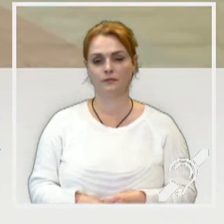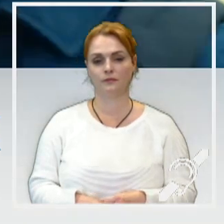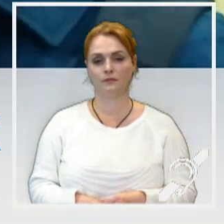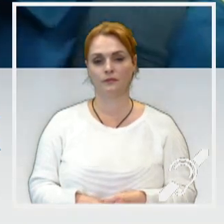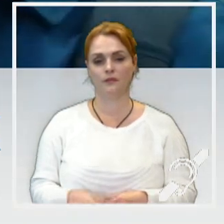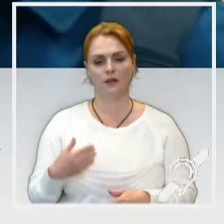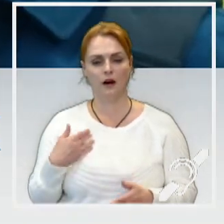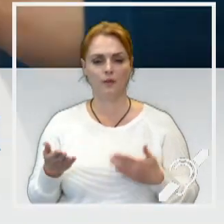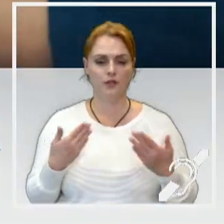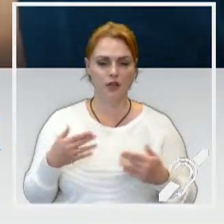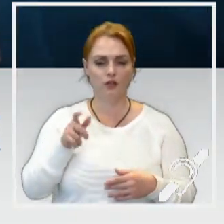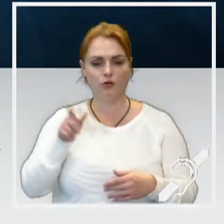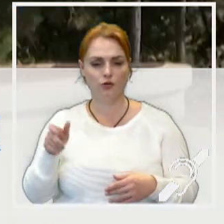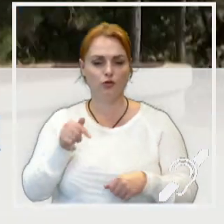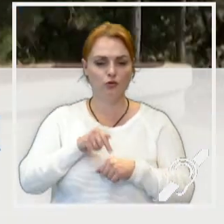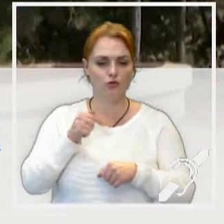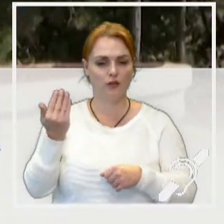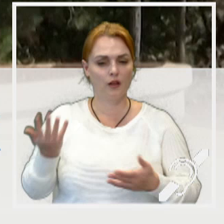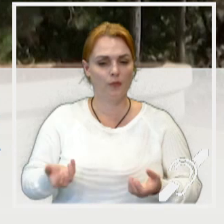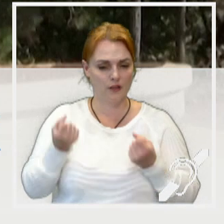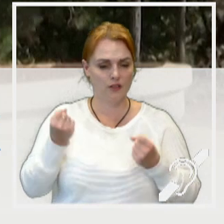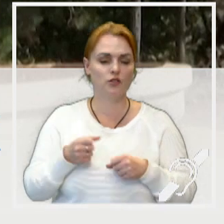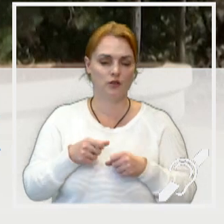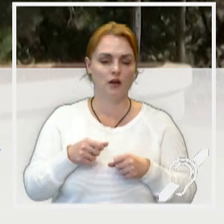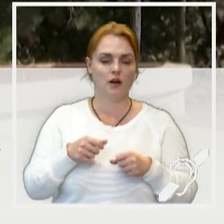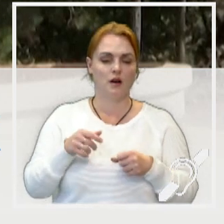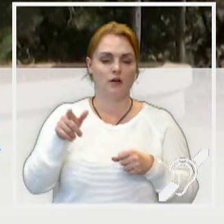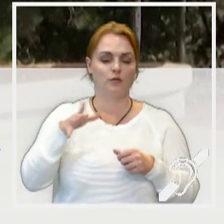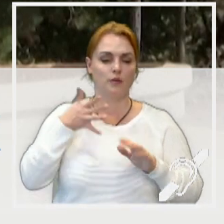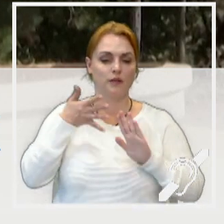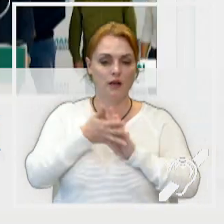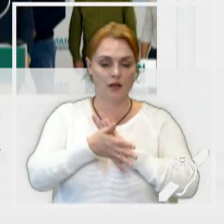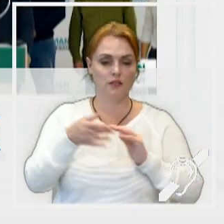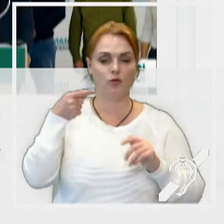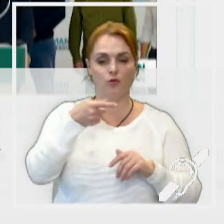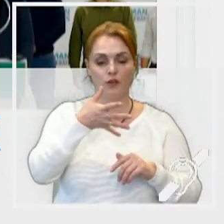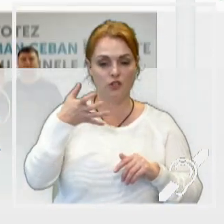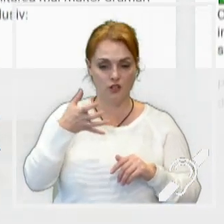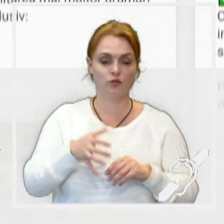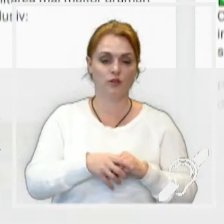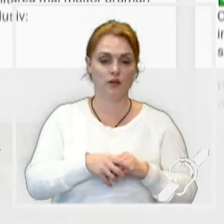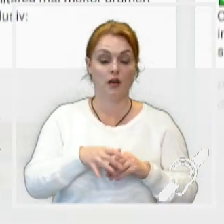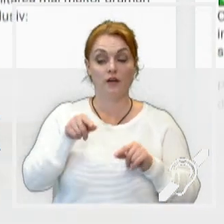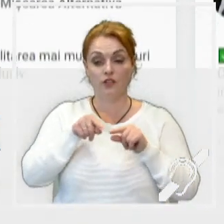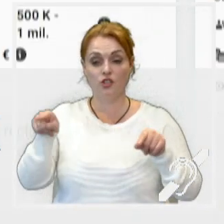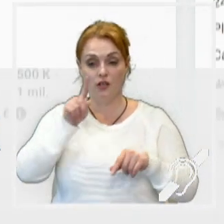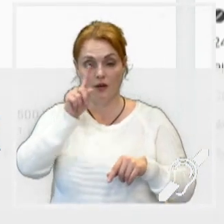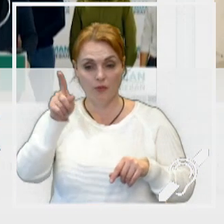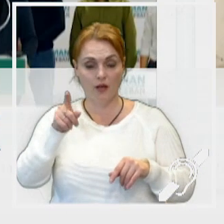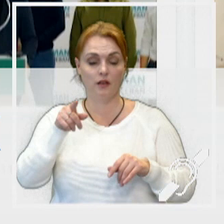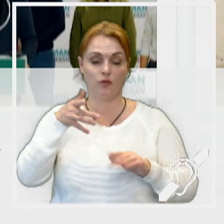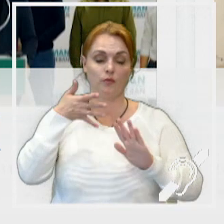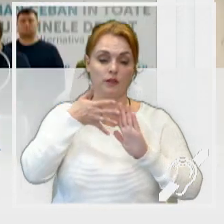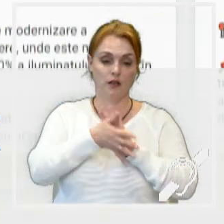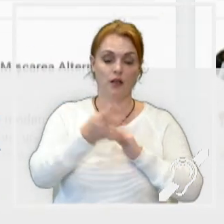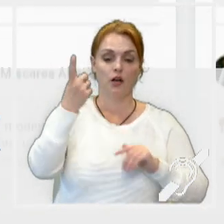Я общаюсь с людьми и чувствую их поддержку. Potrivit companiei Meta, care operează Facebook, Ion Ceban a cheltuit timp de o lună peste